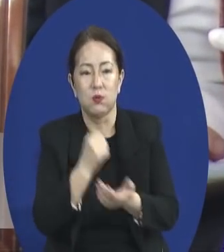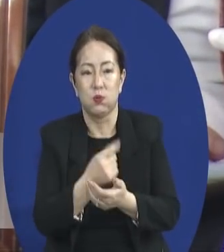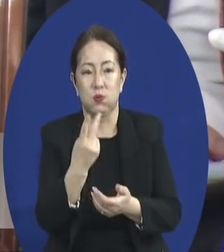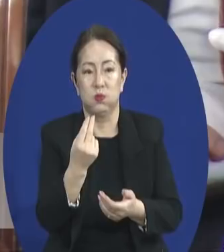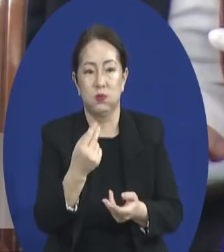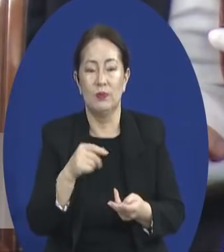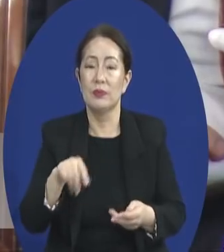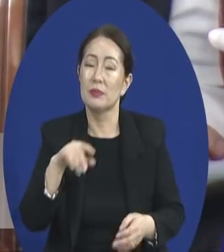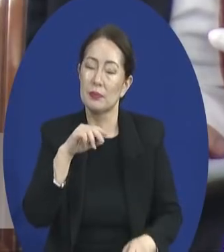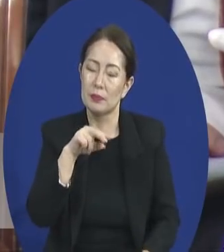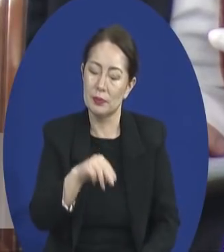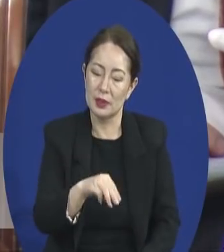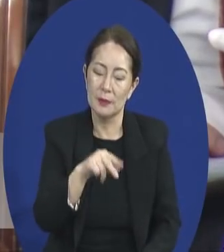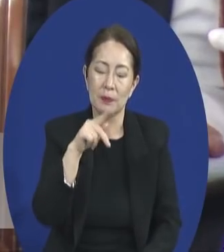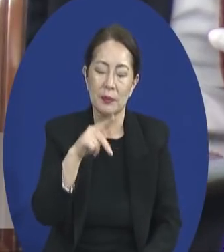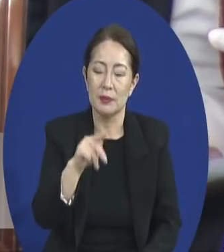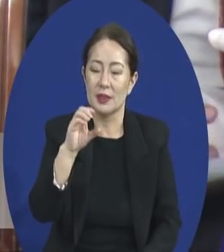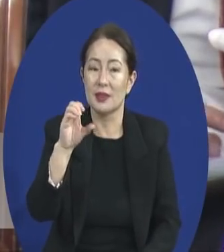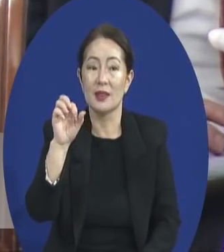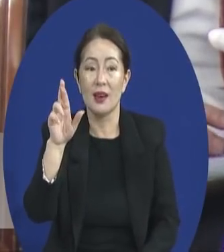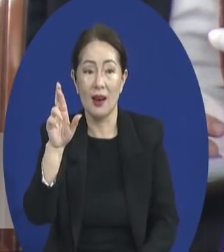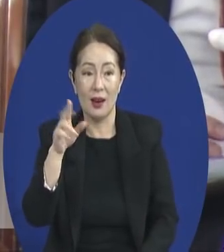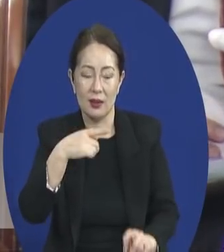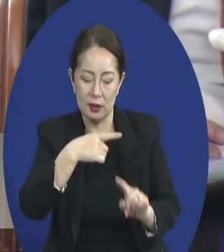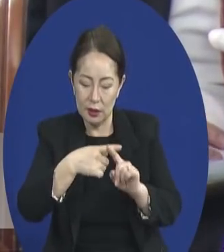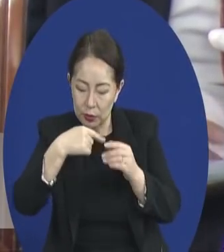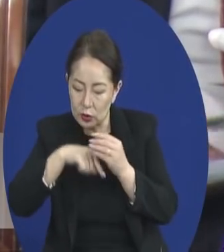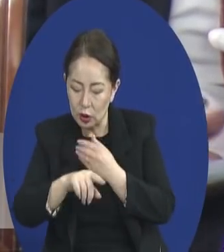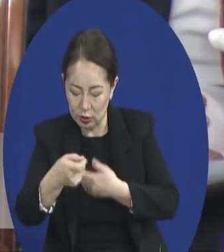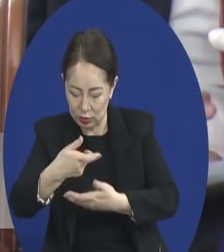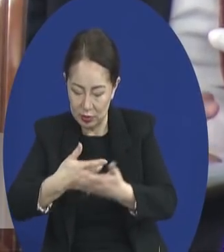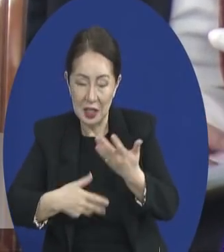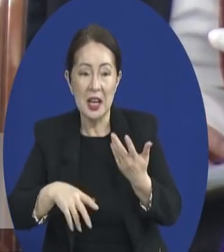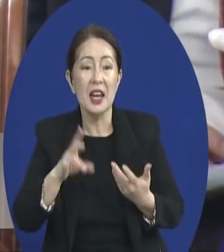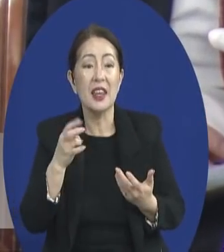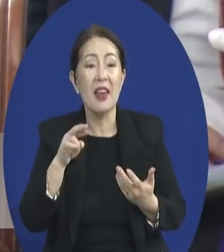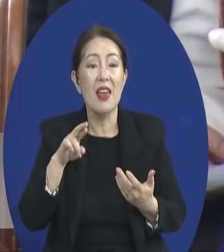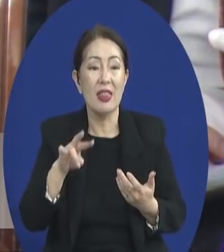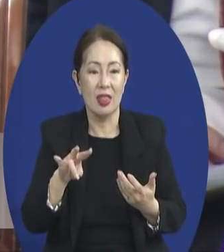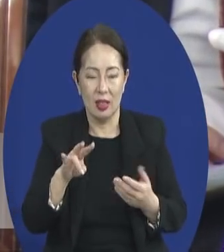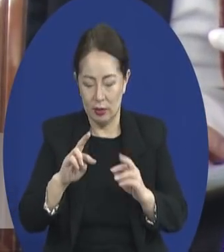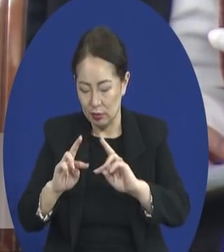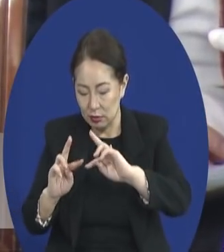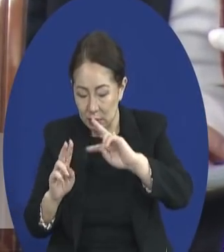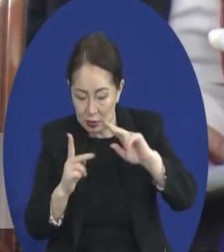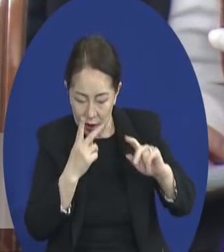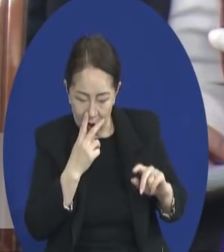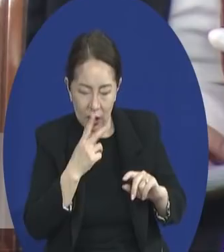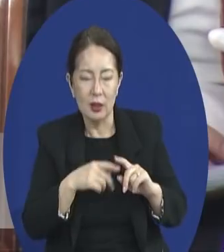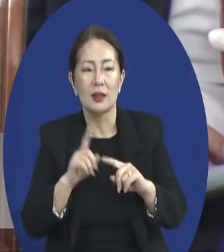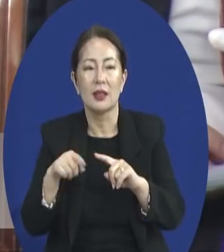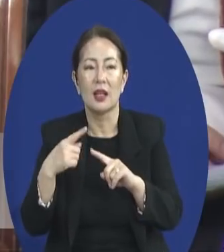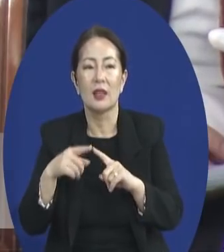дээр бол одоо бидний өдөртөнд хэрэглэж байгаа PCR дээр ESG-ийн drop out гэдгээр бид нар сэжиглээд дараа нь бол NGS